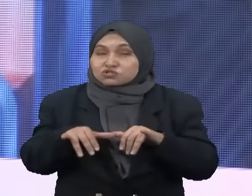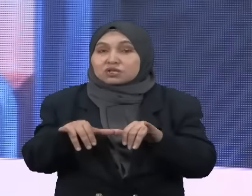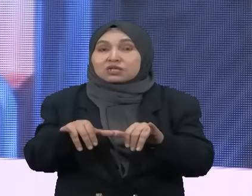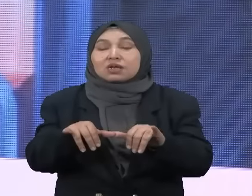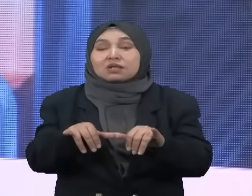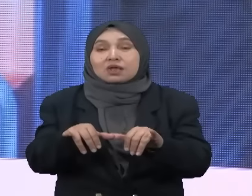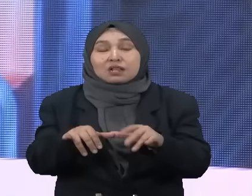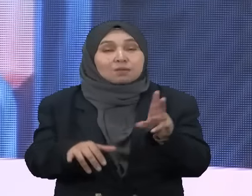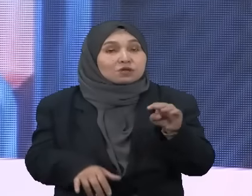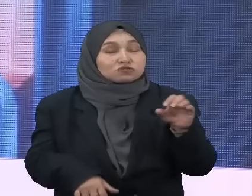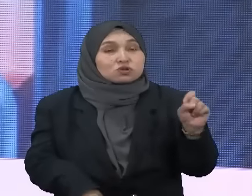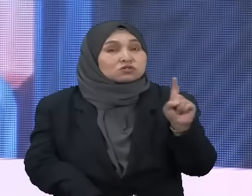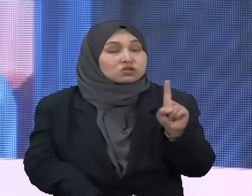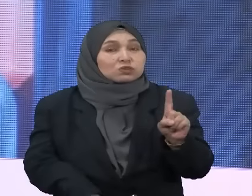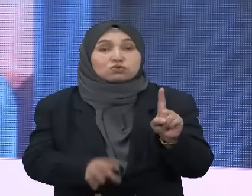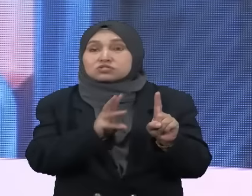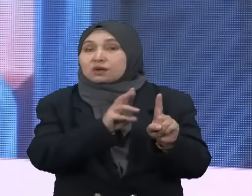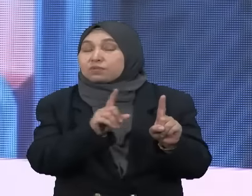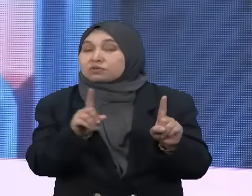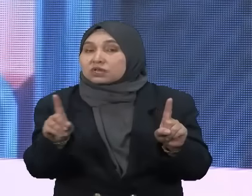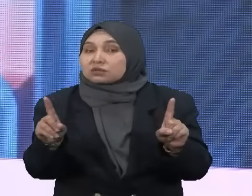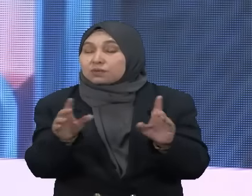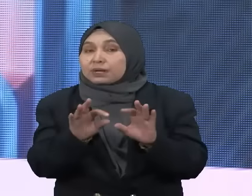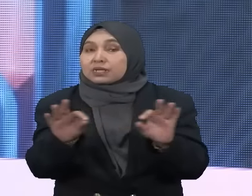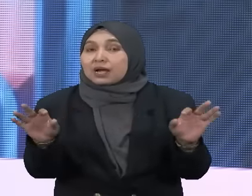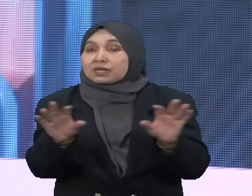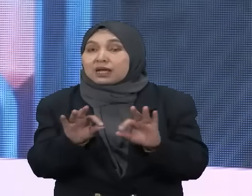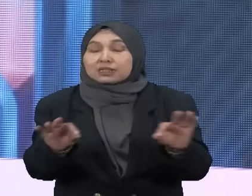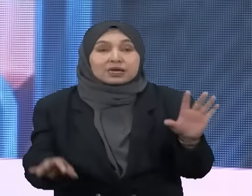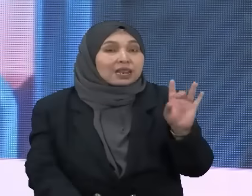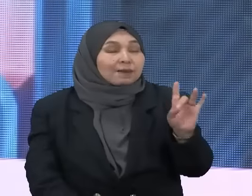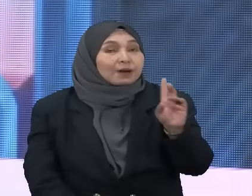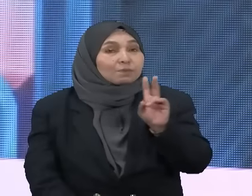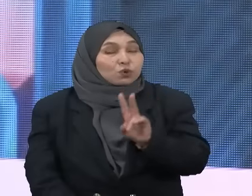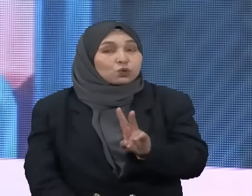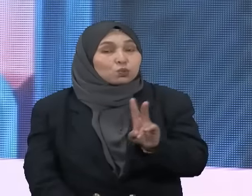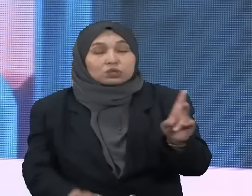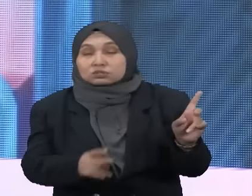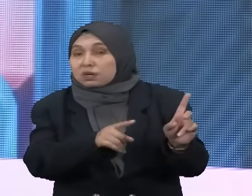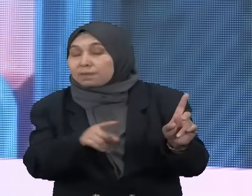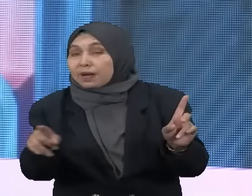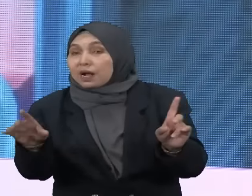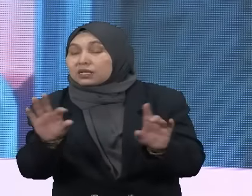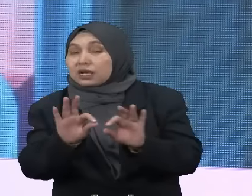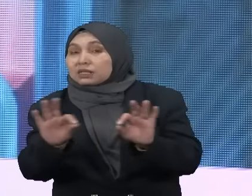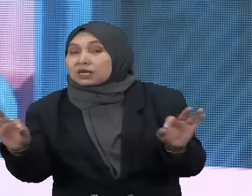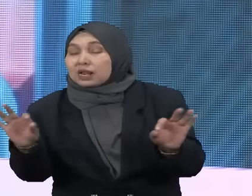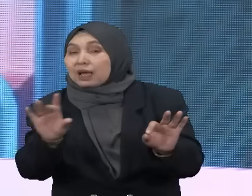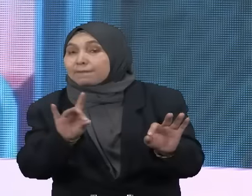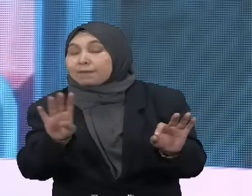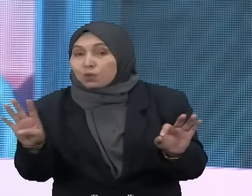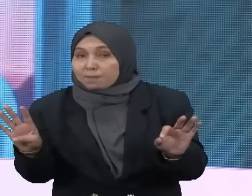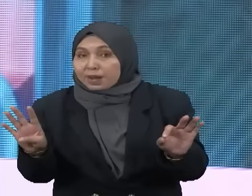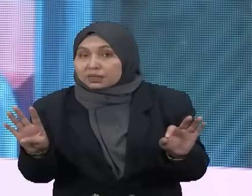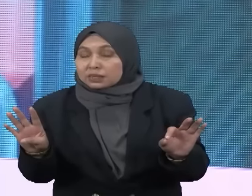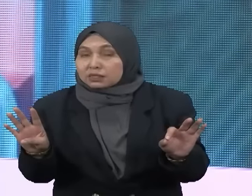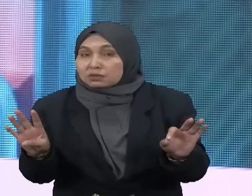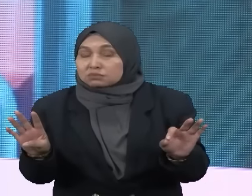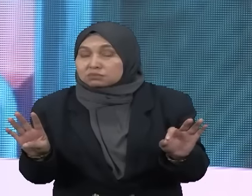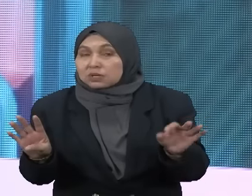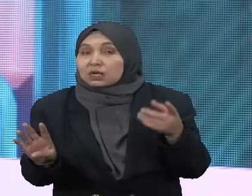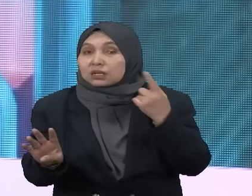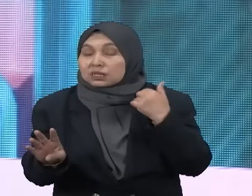dalam halaman yang ke-161 pada ayat yang ke-82 sehinggalah ayat yang ke-84. Jadi tadi